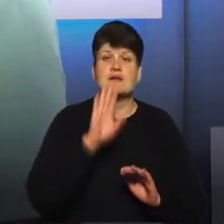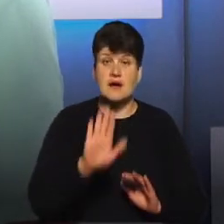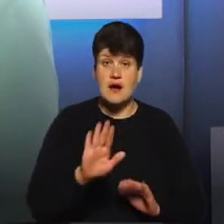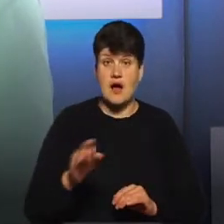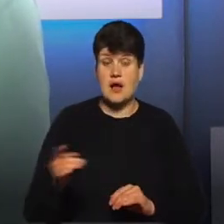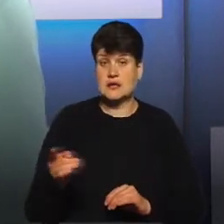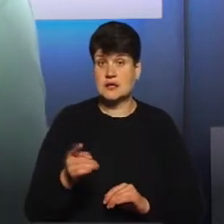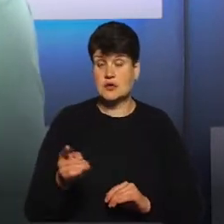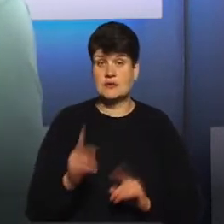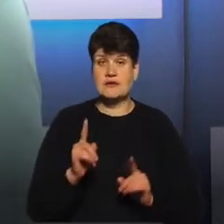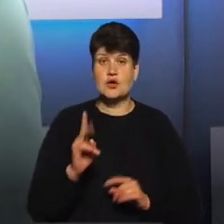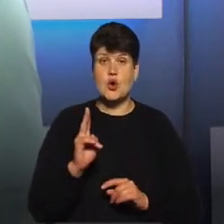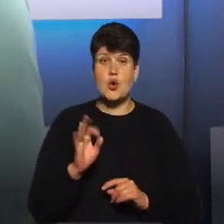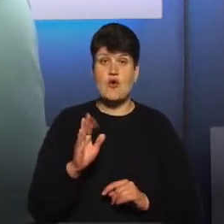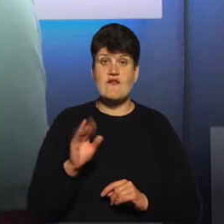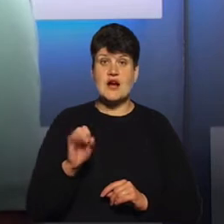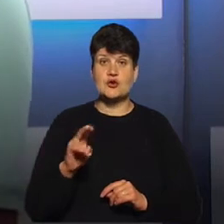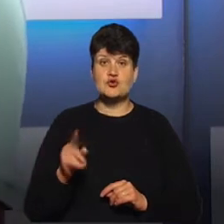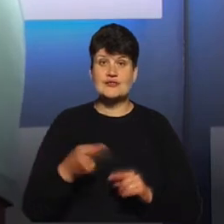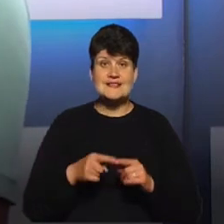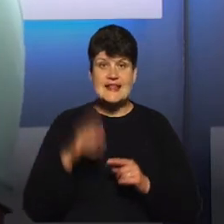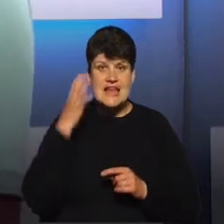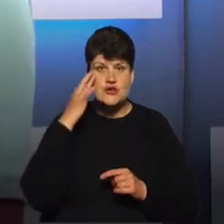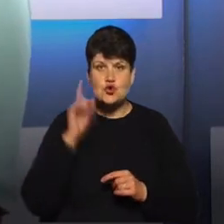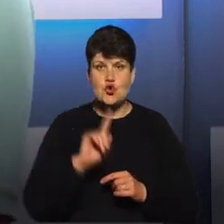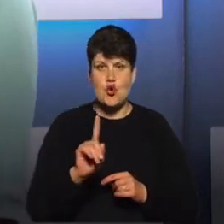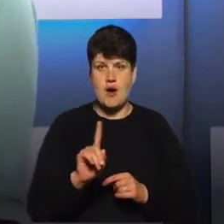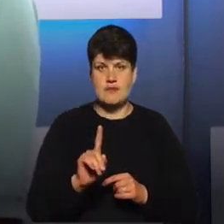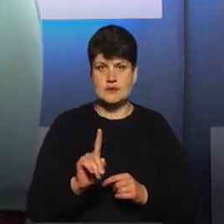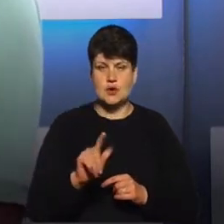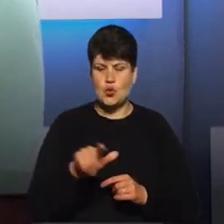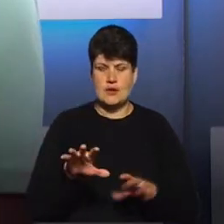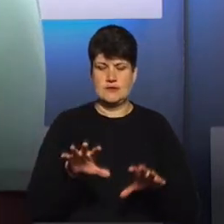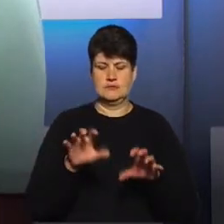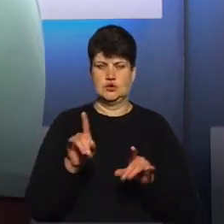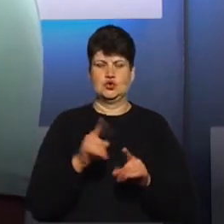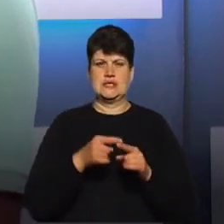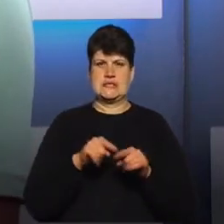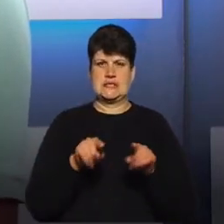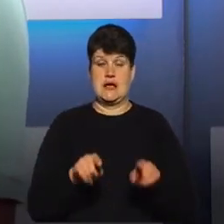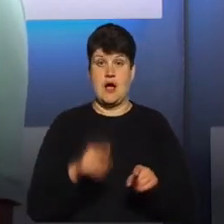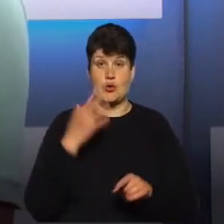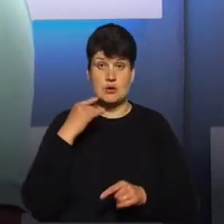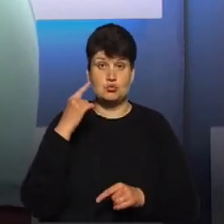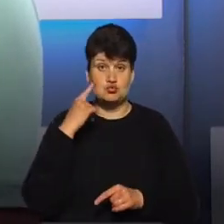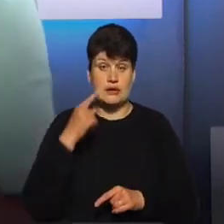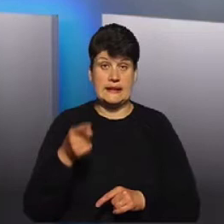що Тернопіль – це не Чорнобиль. Бо люди не сприймали спочатку, що це таке Тернопіль. І коли вони почули Тернопіль... Ковальчук, треба уточнити,